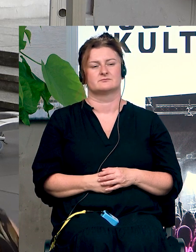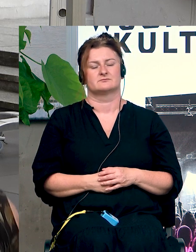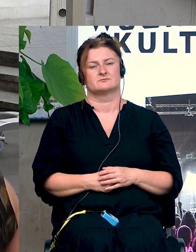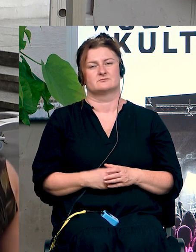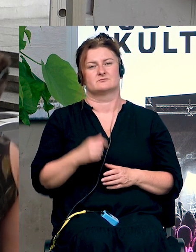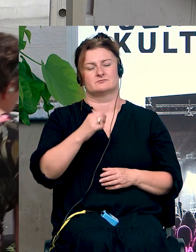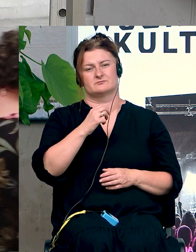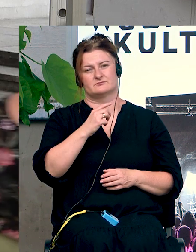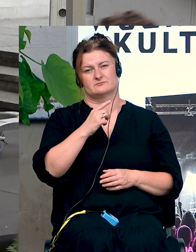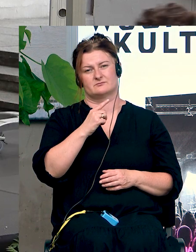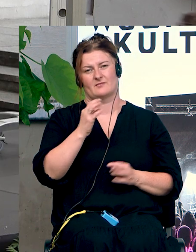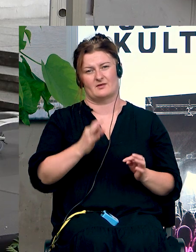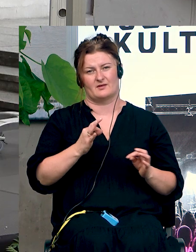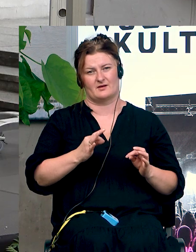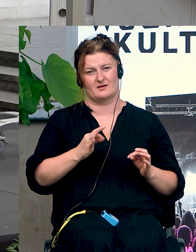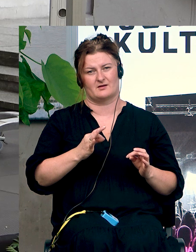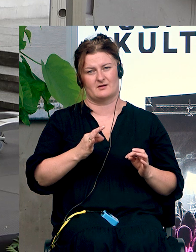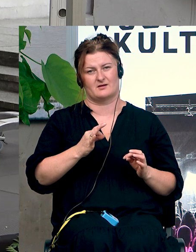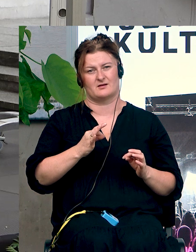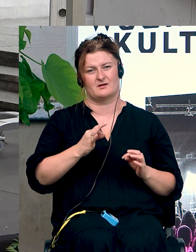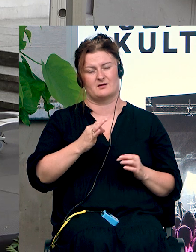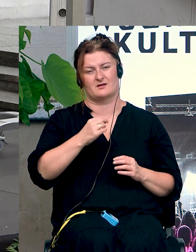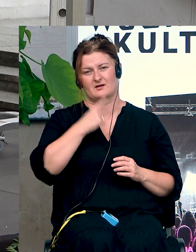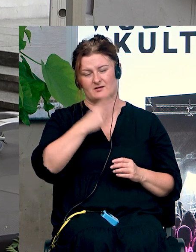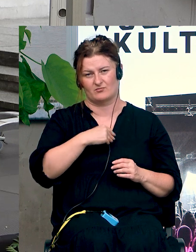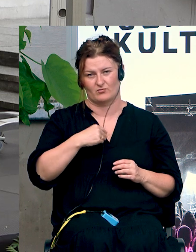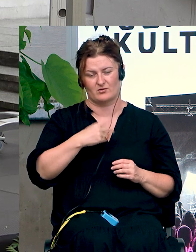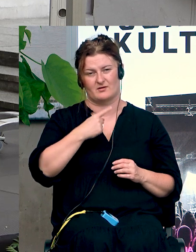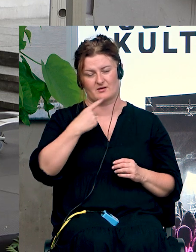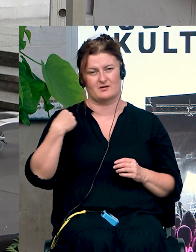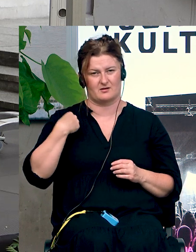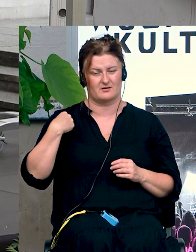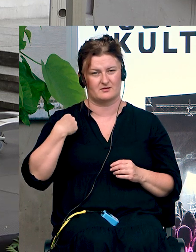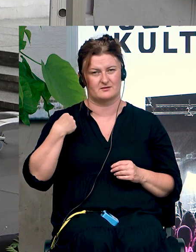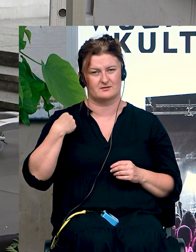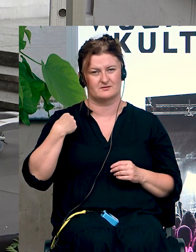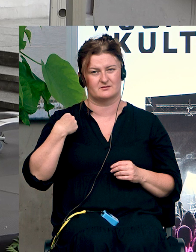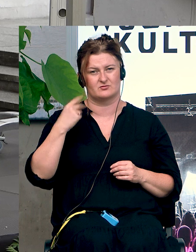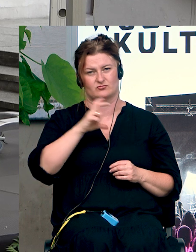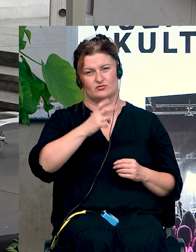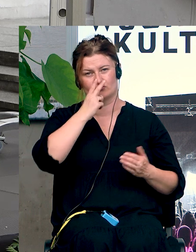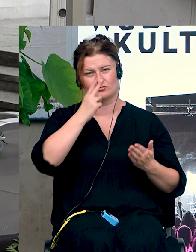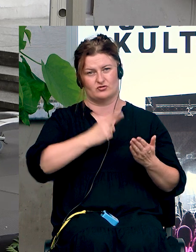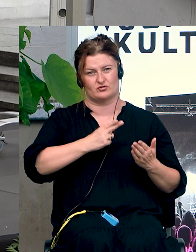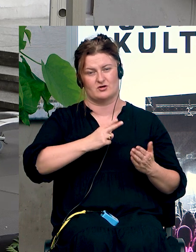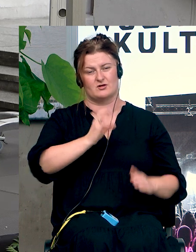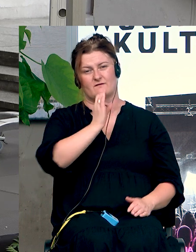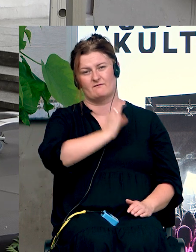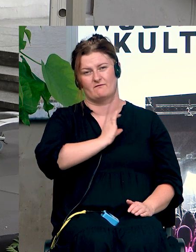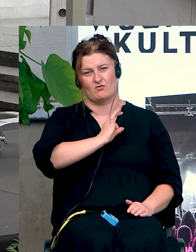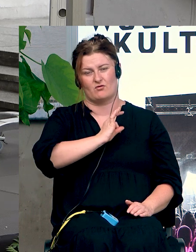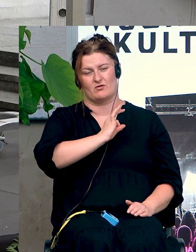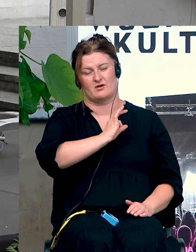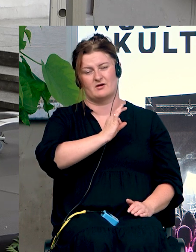no teraz nasz polski i może inne języki angielski? Czy czytasz swoje książki,